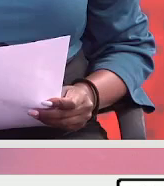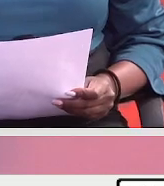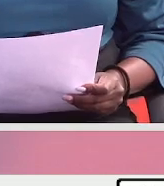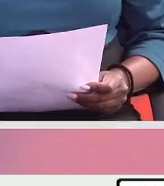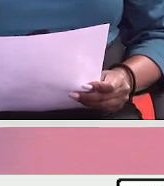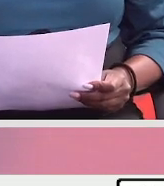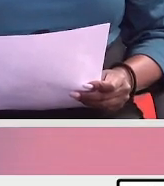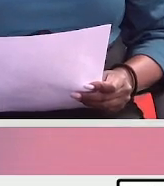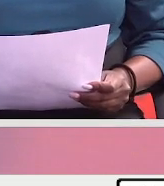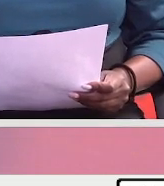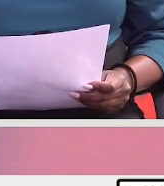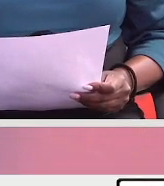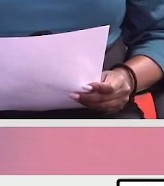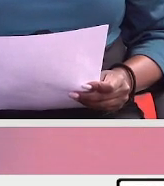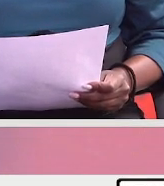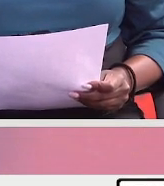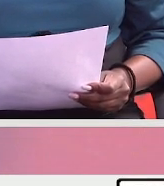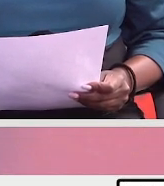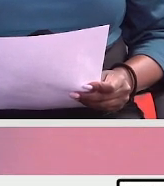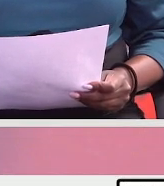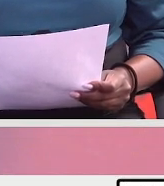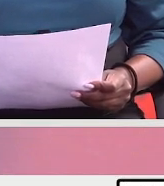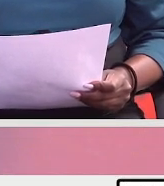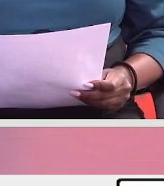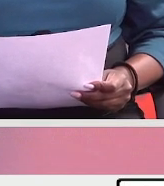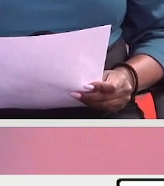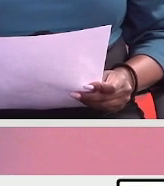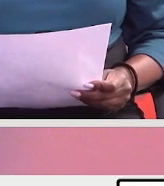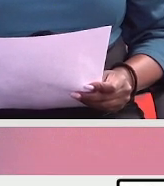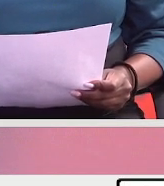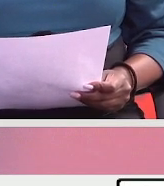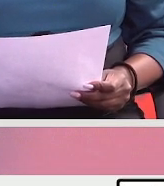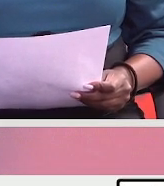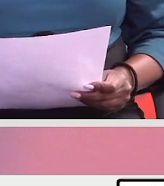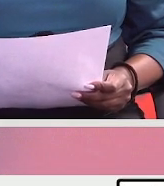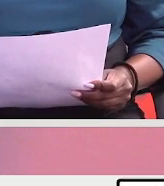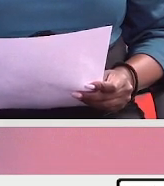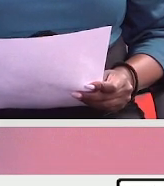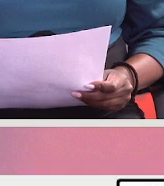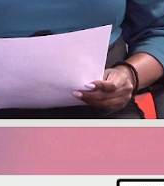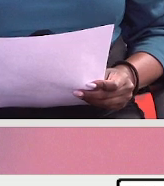kimekuwa kikitukia mchana kutwa na ni kipi ambacho ni kipya wakati huu?